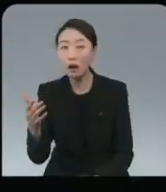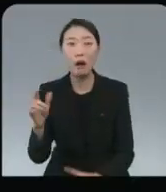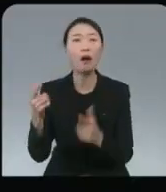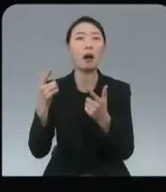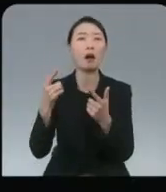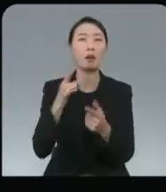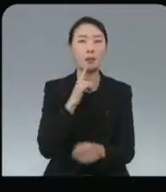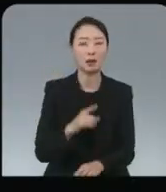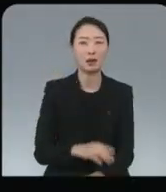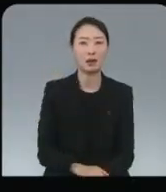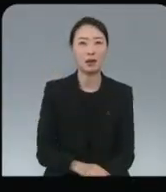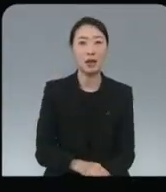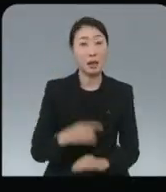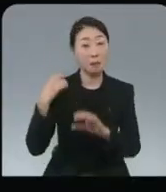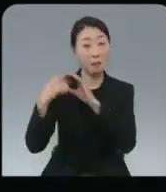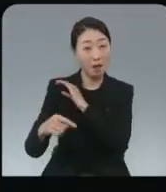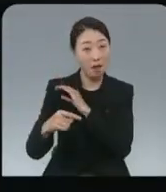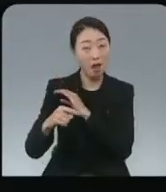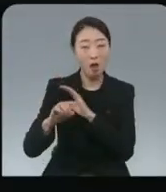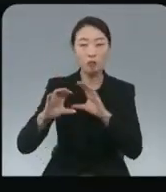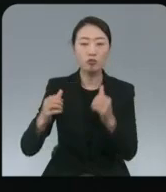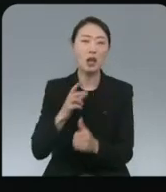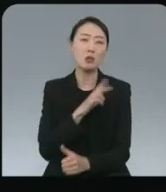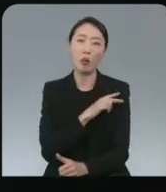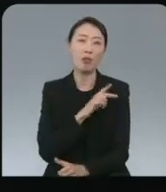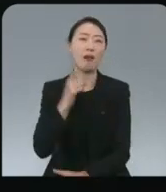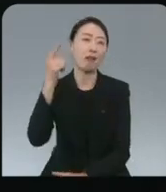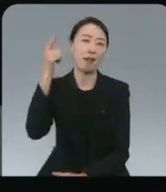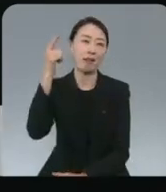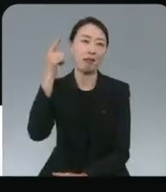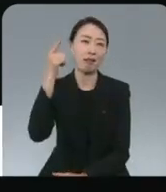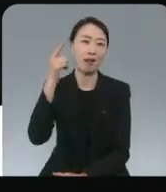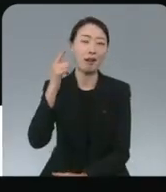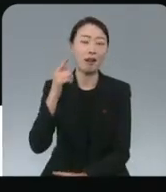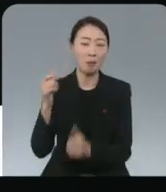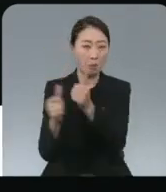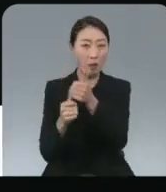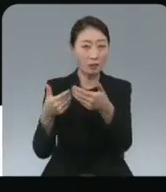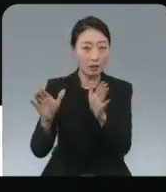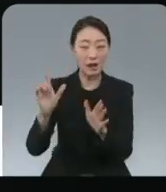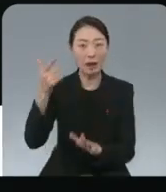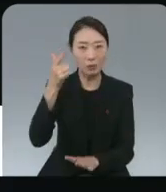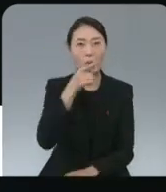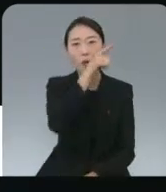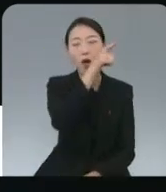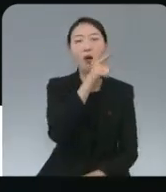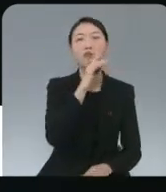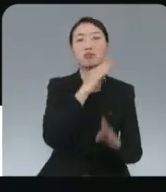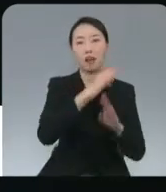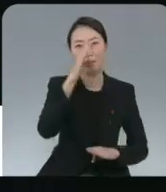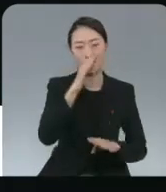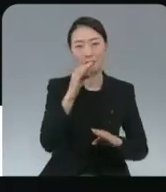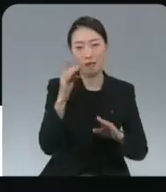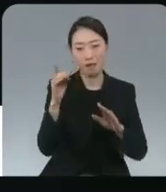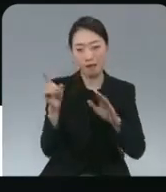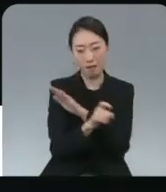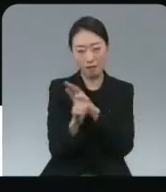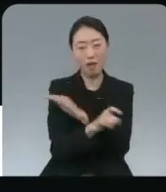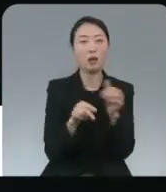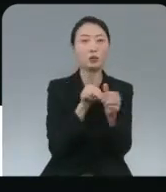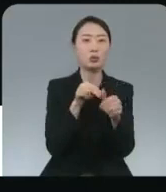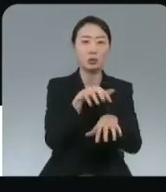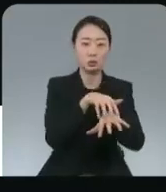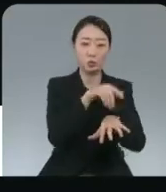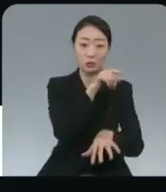mengira email tersebut berasal dari kantor sekretaris anggota parlemen grup itu juga mengirim email serupa kepada setidaknya 800